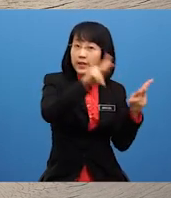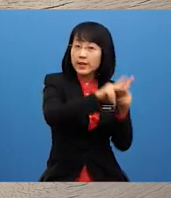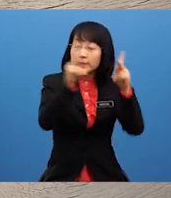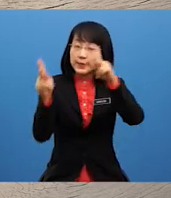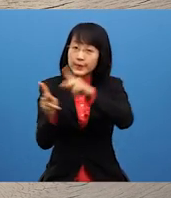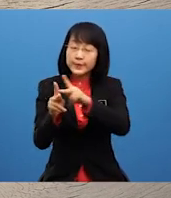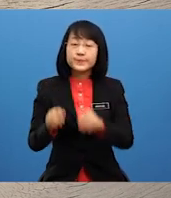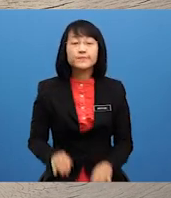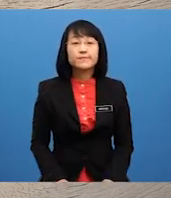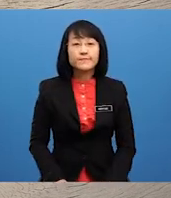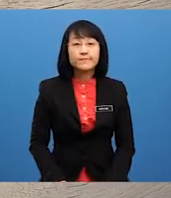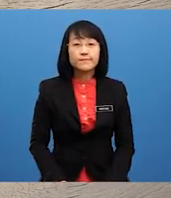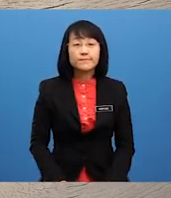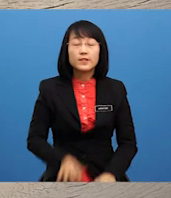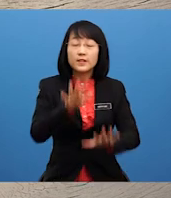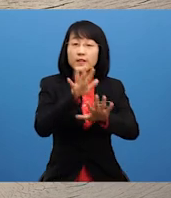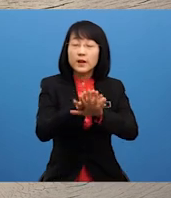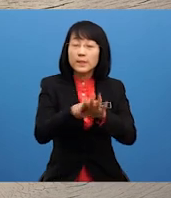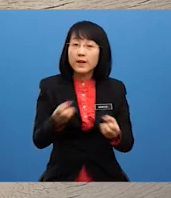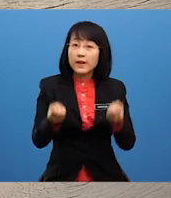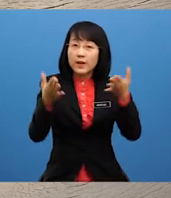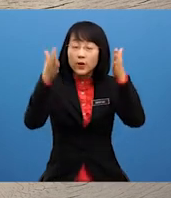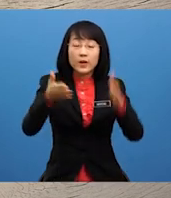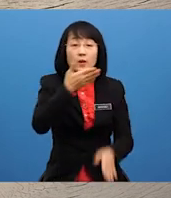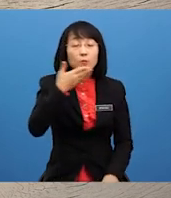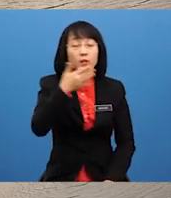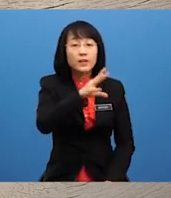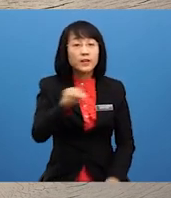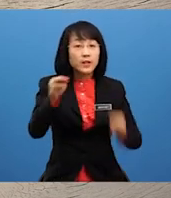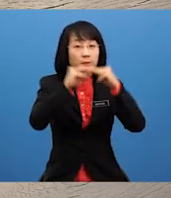dan masyarakat kampung sembahyang berjemaah di surau.